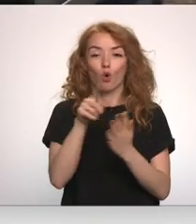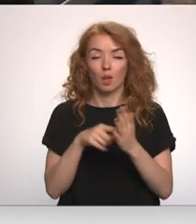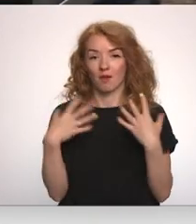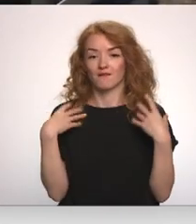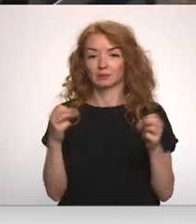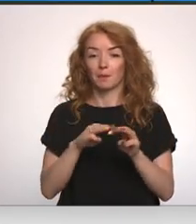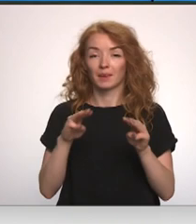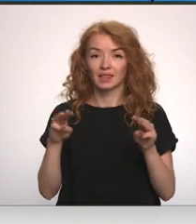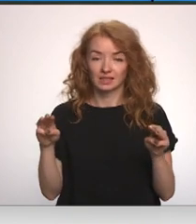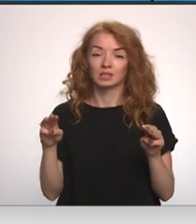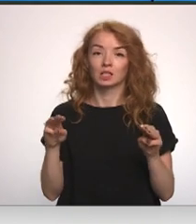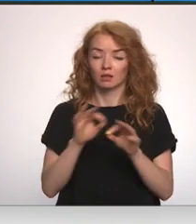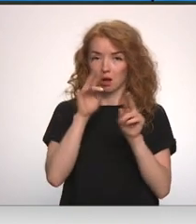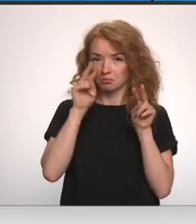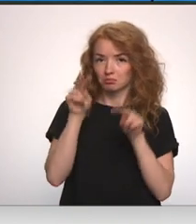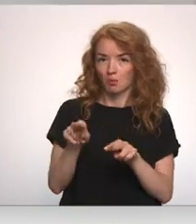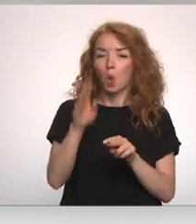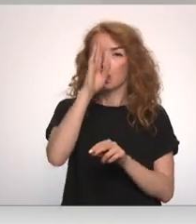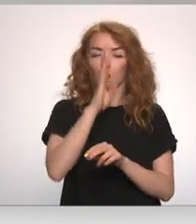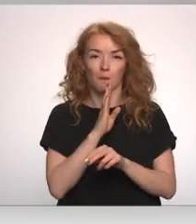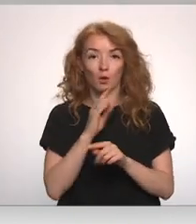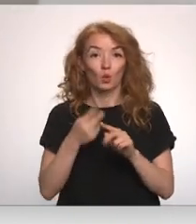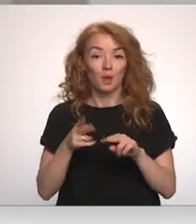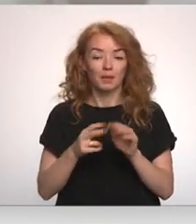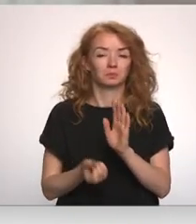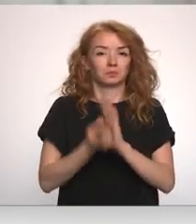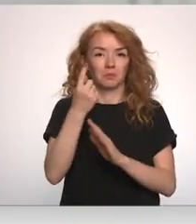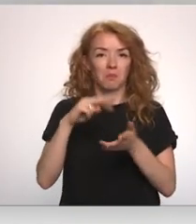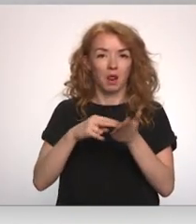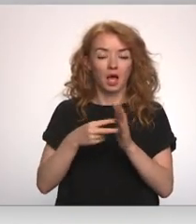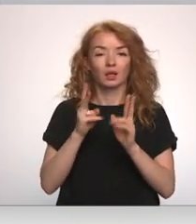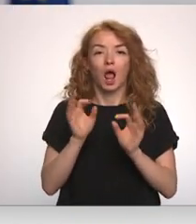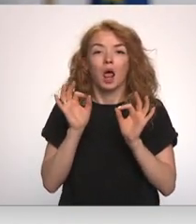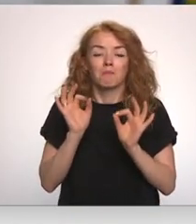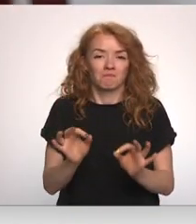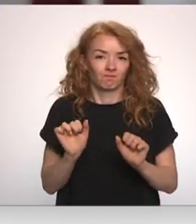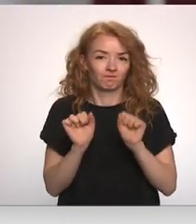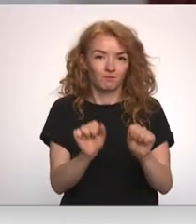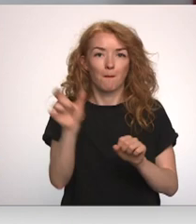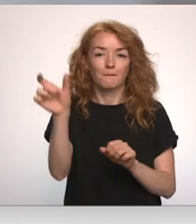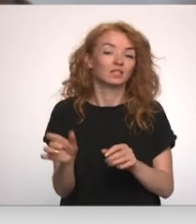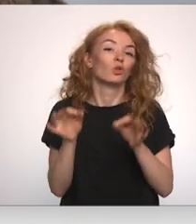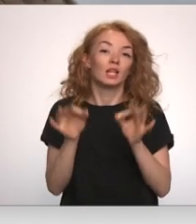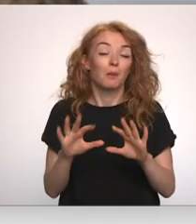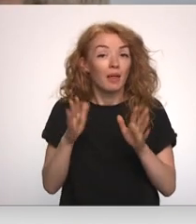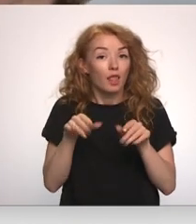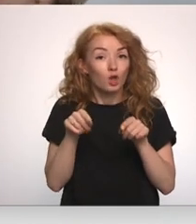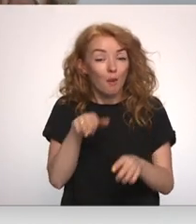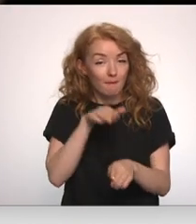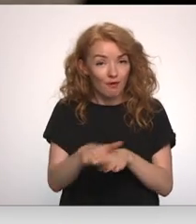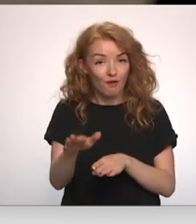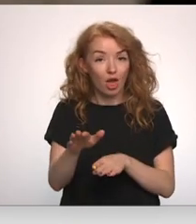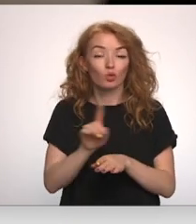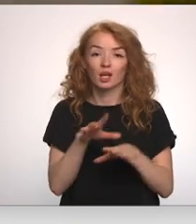Veselības ministrijai licis paraudzīties daudz nopietnāk. Tapis plāns, kā labāk aizsargāt pacientu tiesību. Taču, lai to paveiktu,